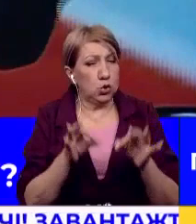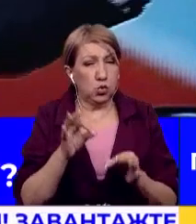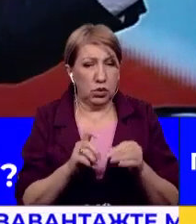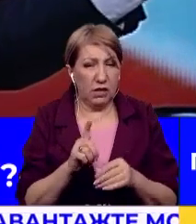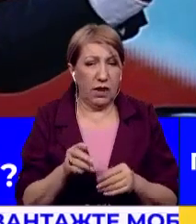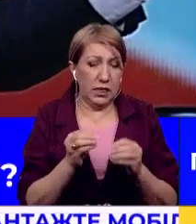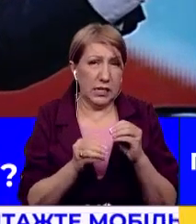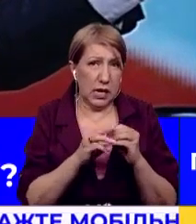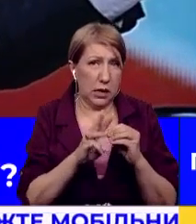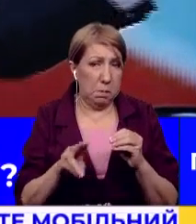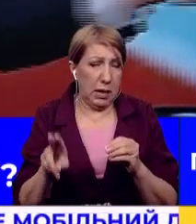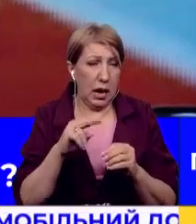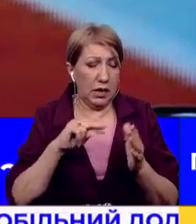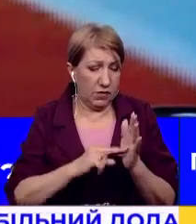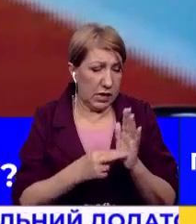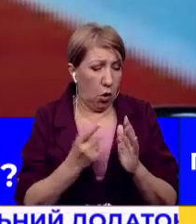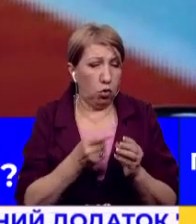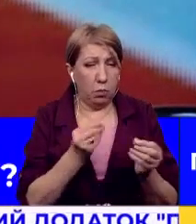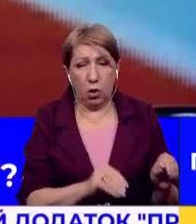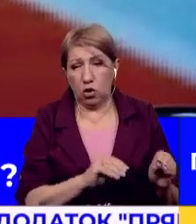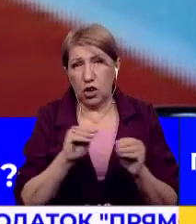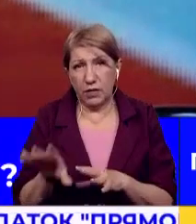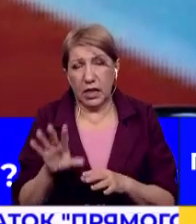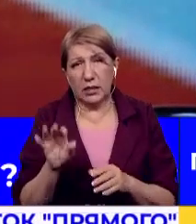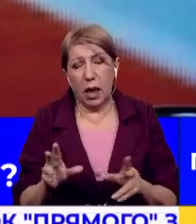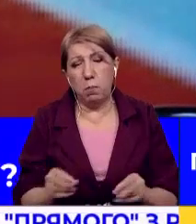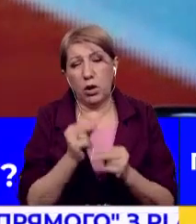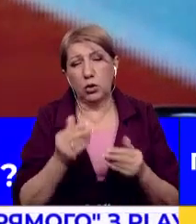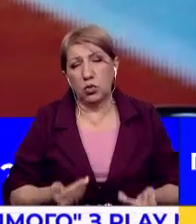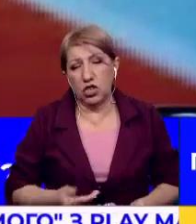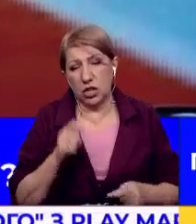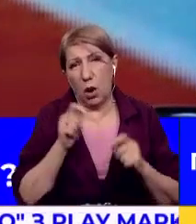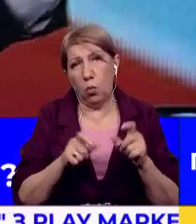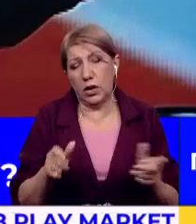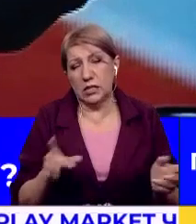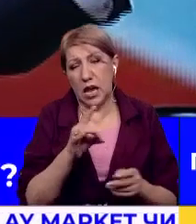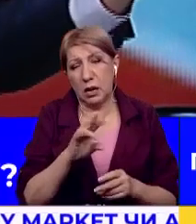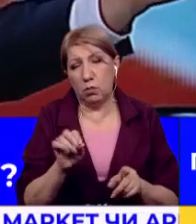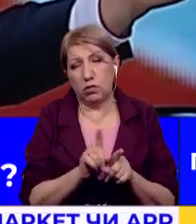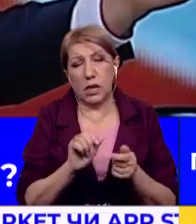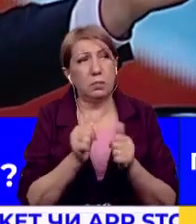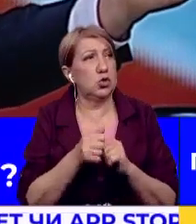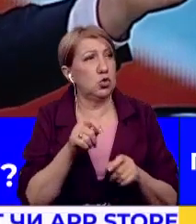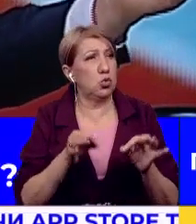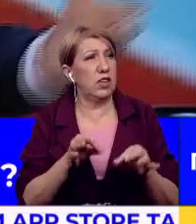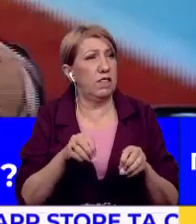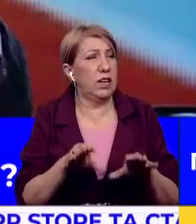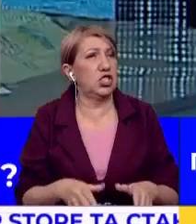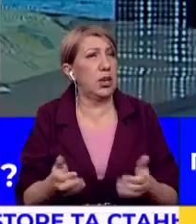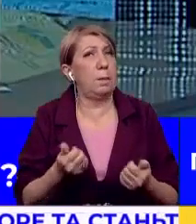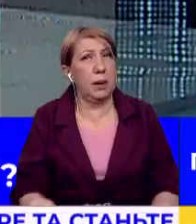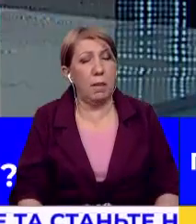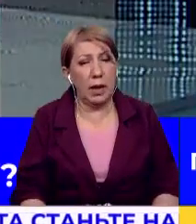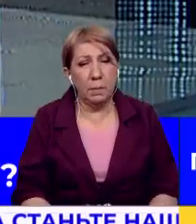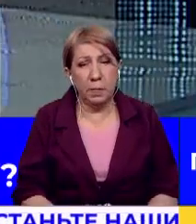і десятки мільярдів зекономлених грошей віддати на порятунок життя українців. РНБО все одно замість судів приймає всі рішення. А